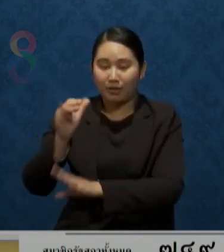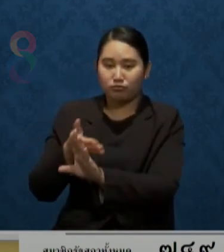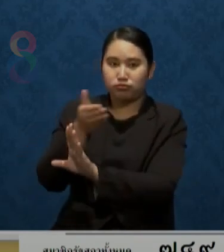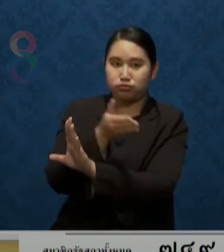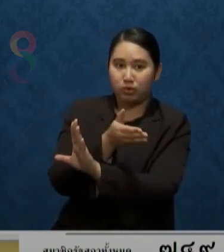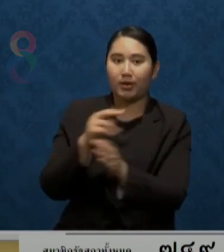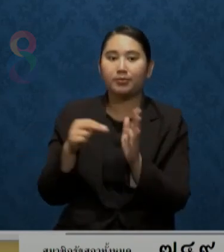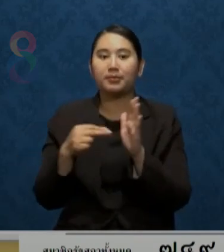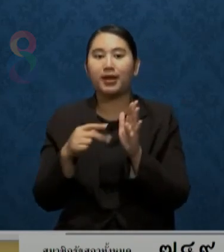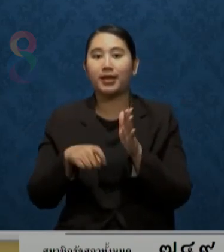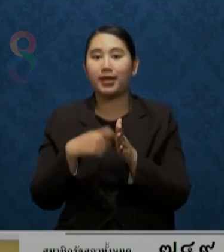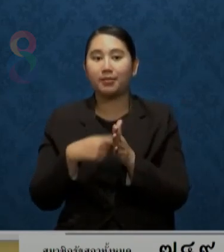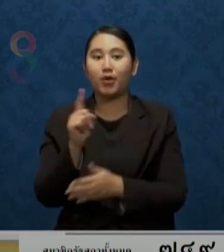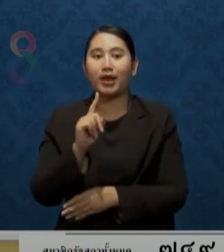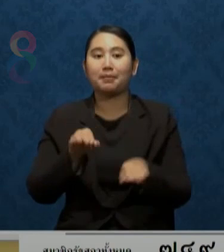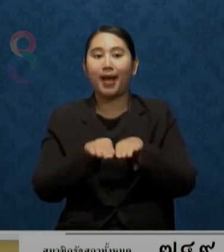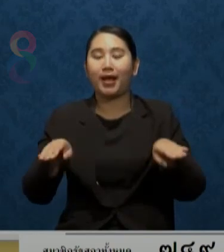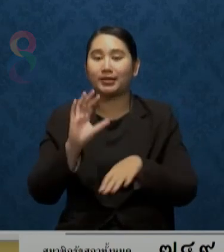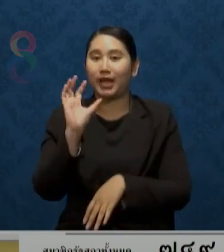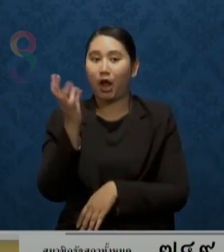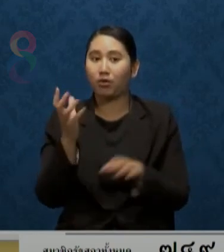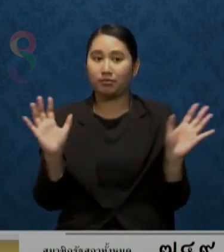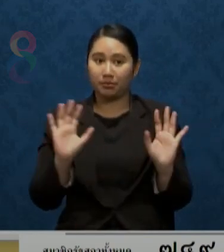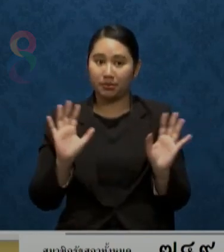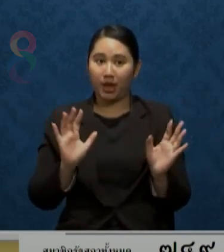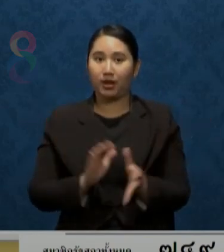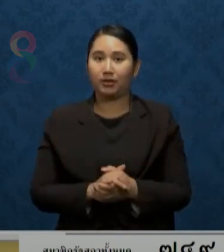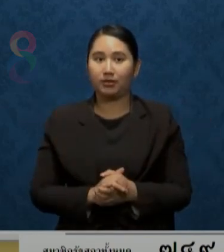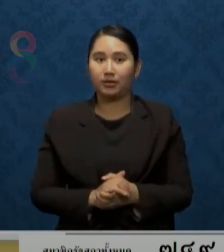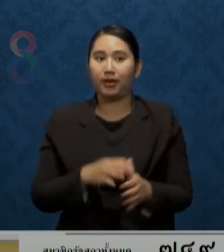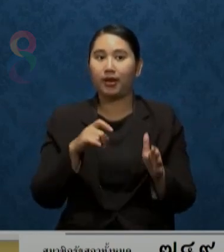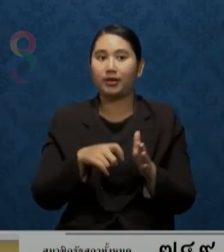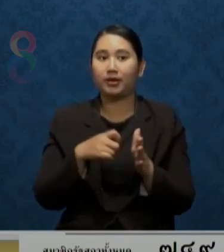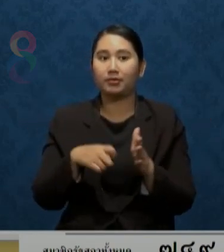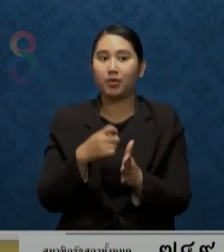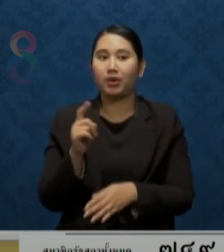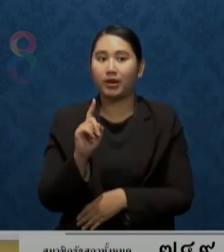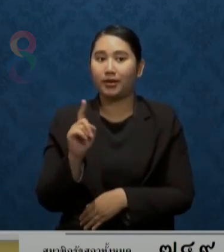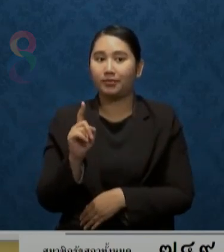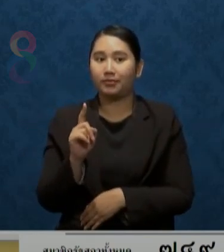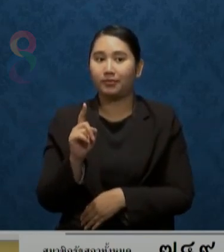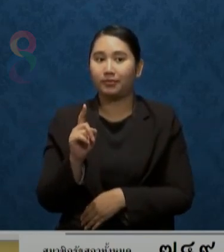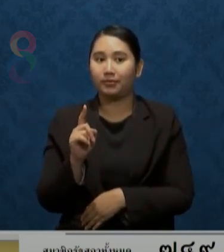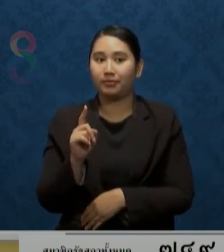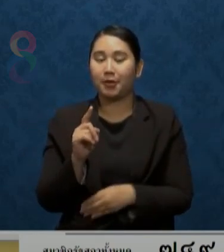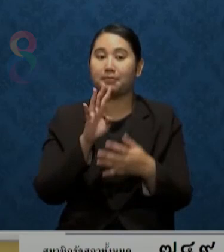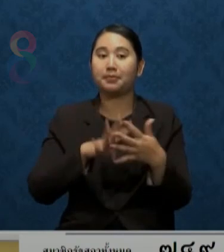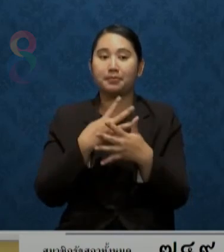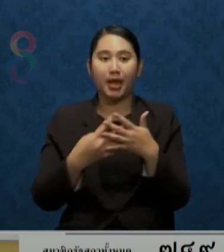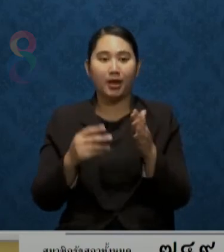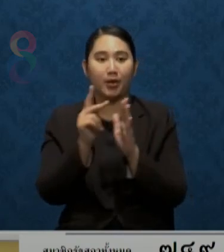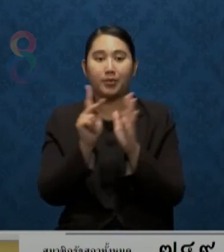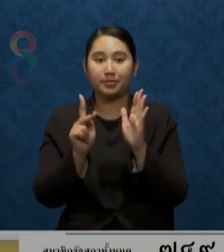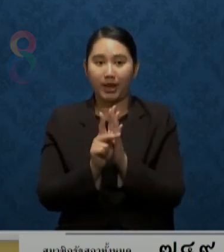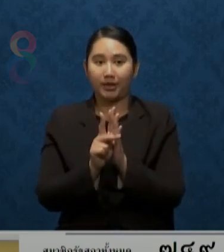ไม่ได้เกิดจากเหตุผลว่าให้เป็นสากลมันไม่ได้เกิดให้เป็นเหตุผลว่าจะต้องสร้างแนวทางกฎหม